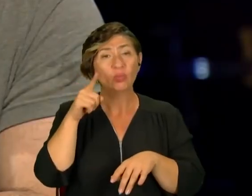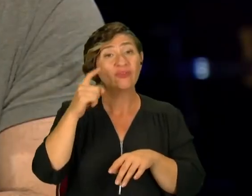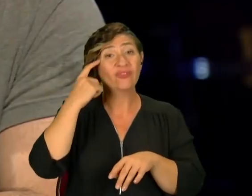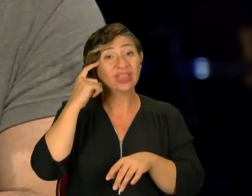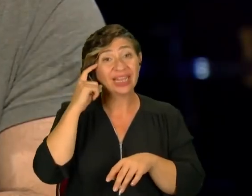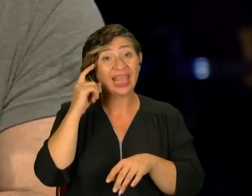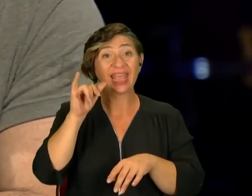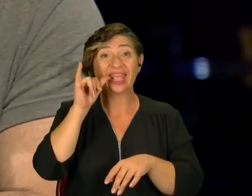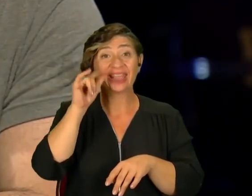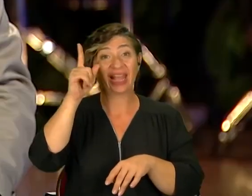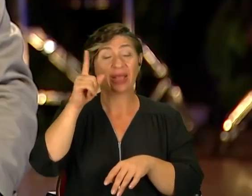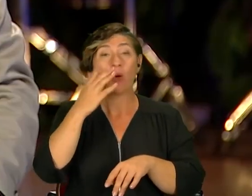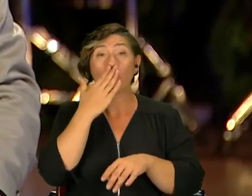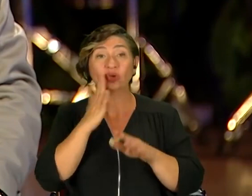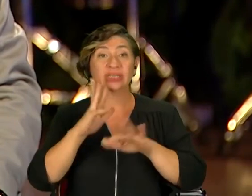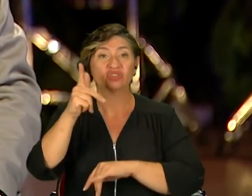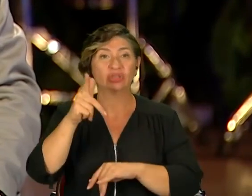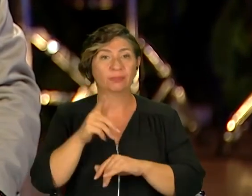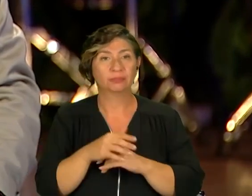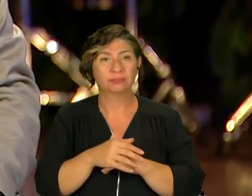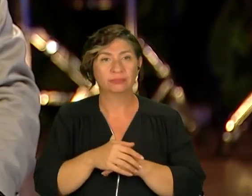Bu fikirle dedi İtalya'da sınıf geçeceğim.